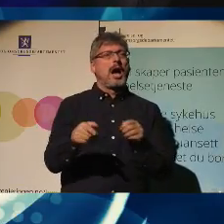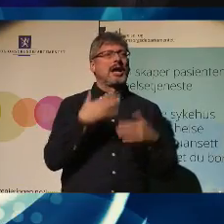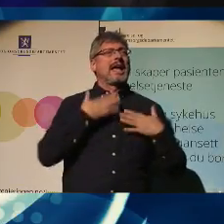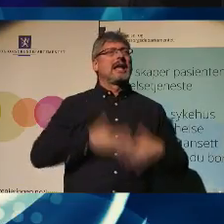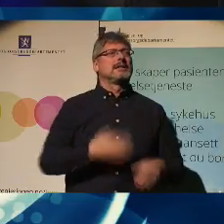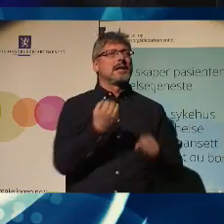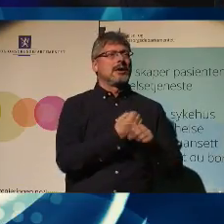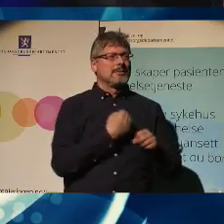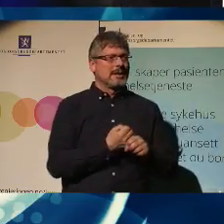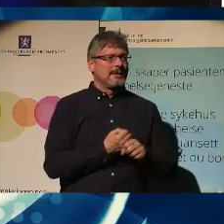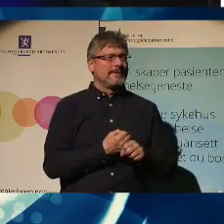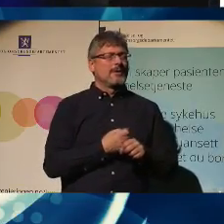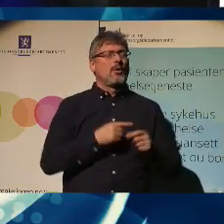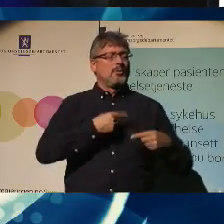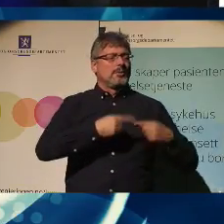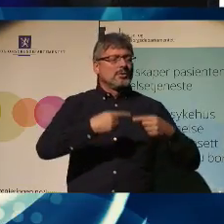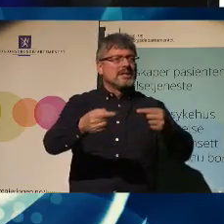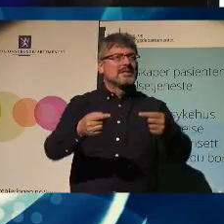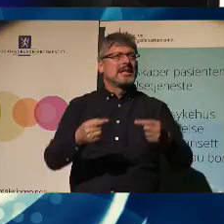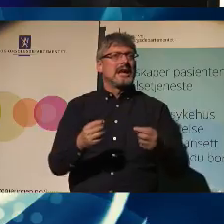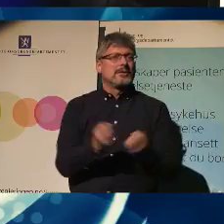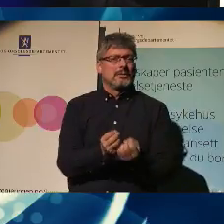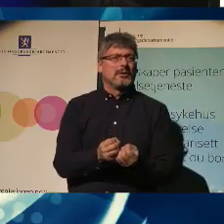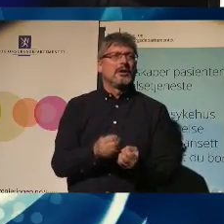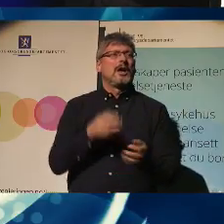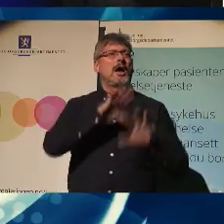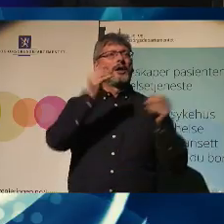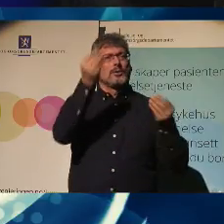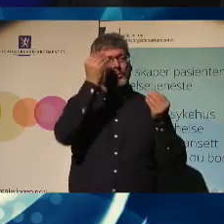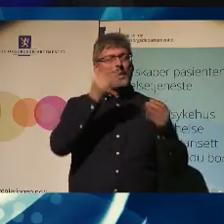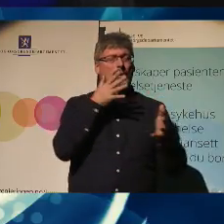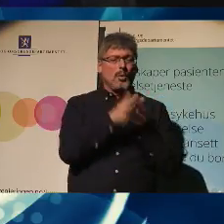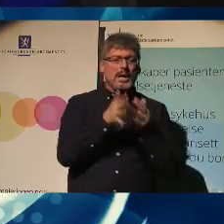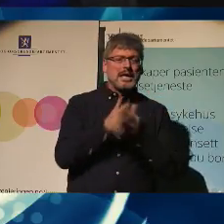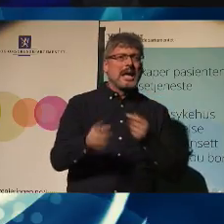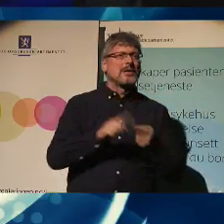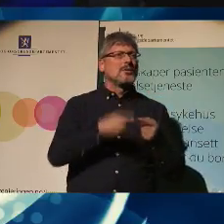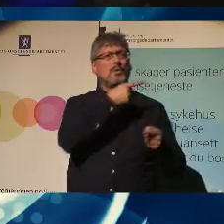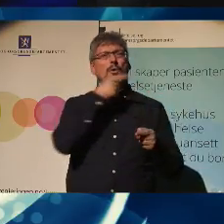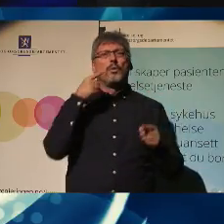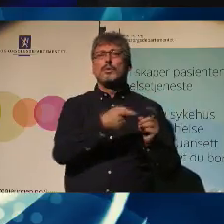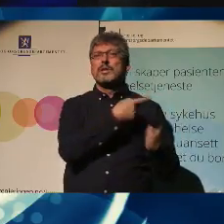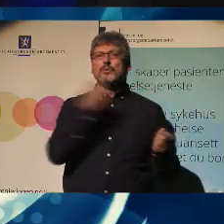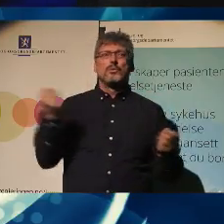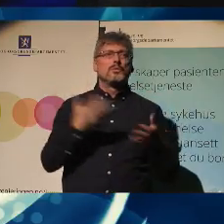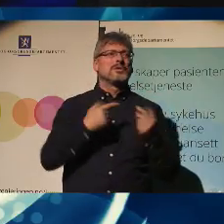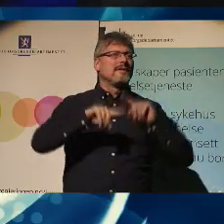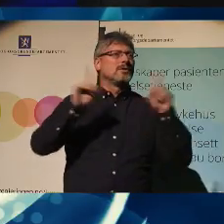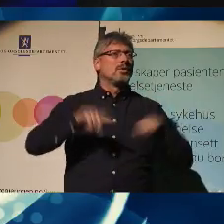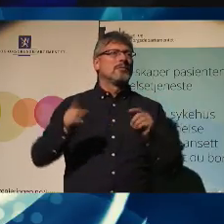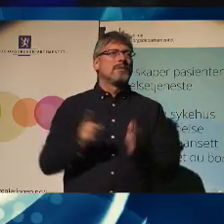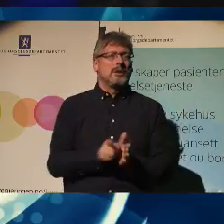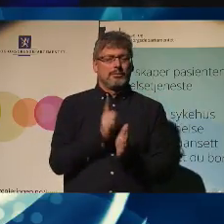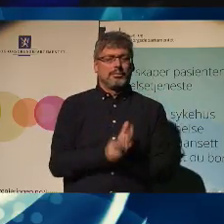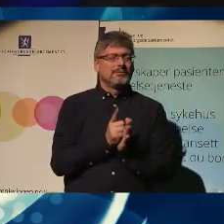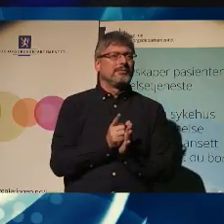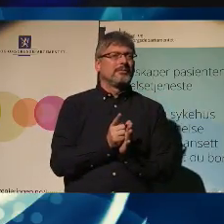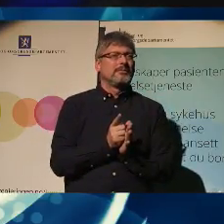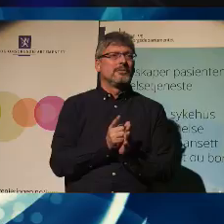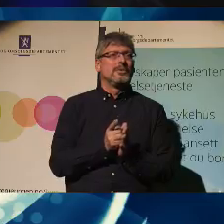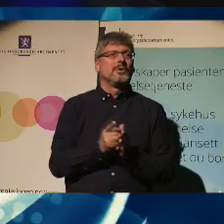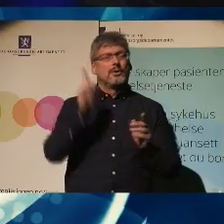og prosessere all kunnskapen, gå gjennom hundretusener av dokumenter på kort tid og kunne